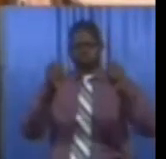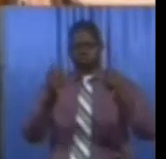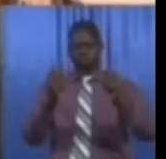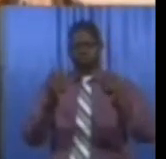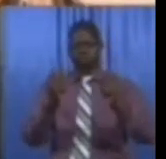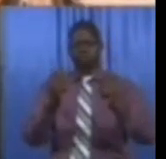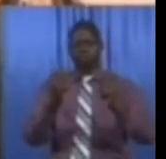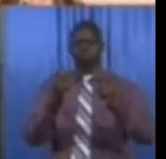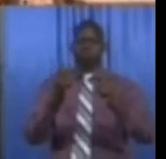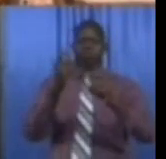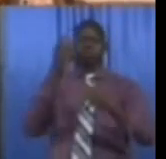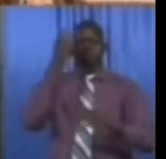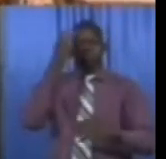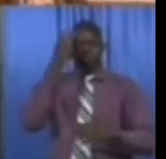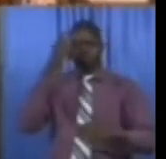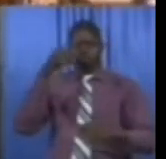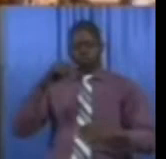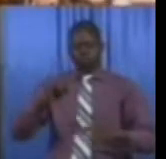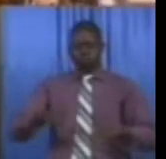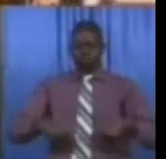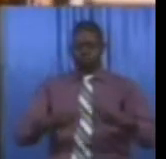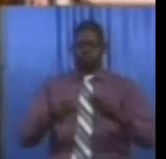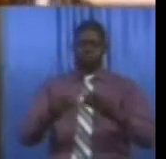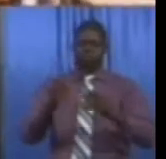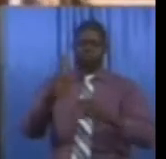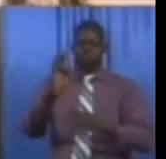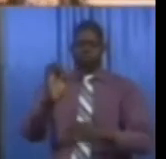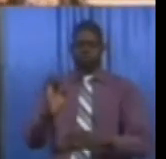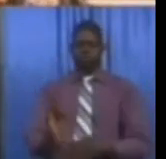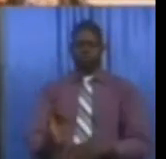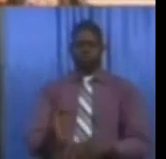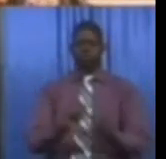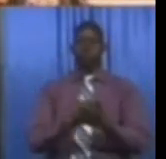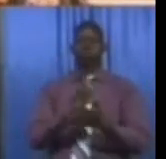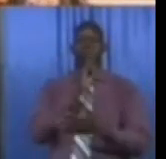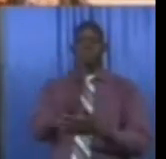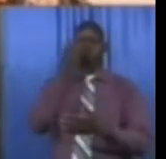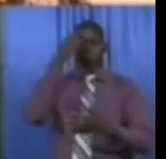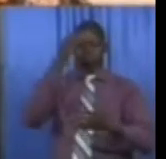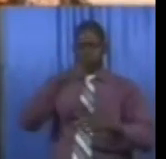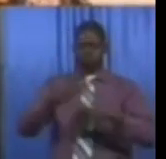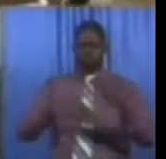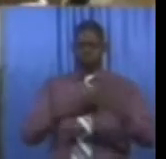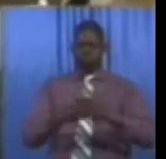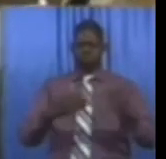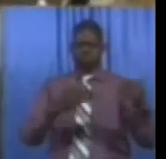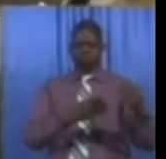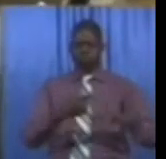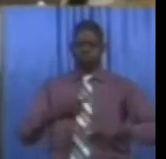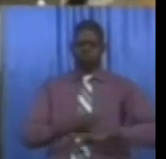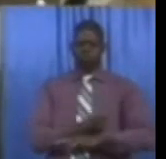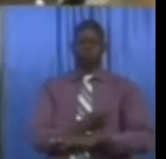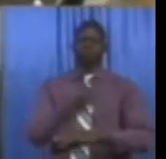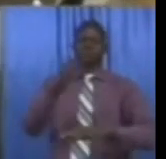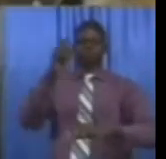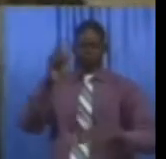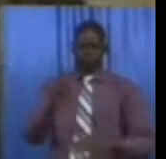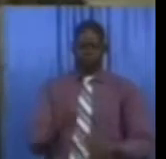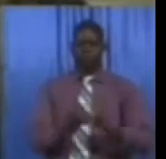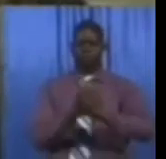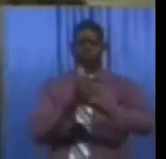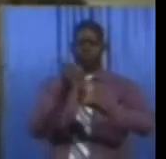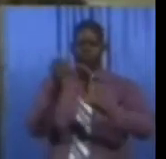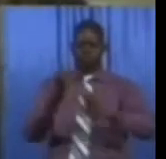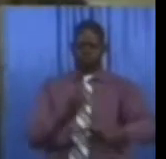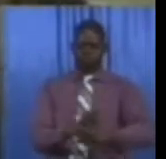Et il estime que fournir le Burkina Faso, ce sera un engagement total du côté du Ghana. Il s'agira pour l'ingénieur conseil